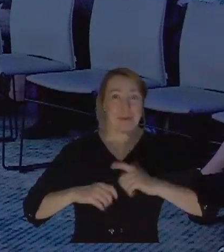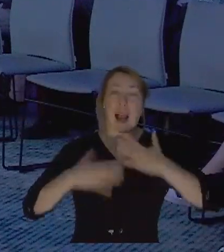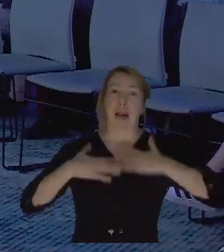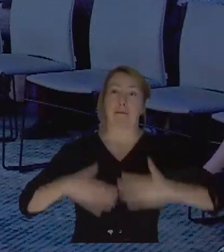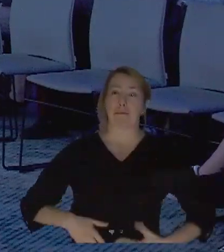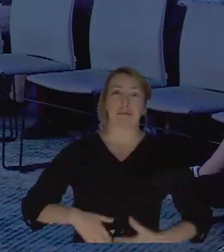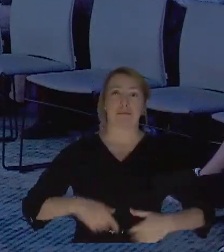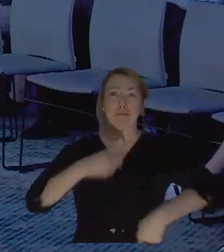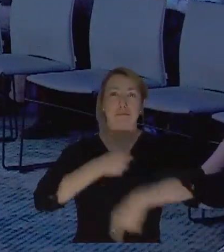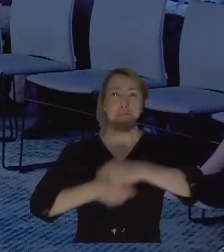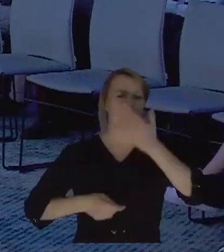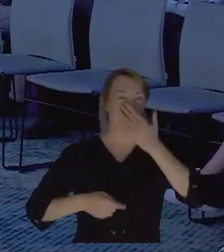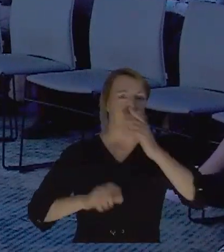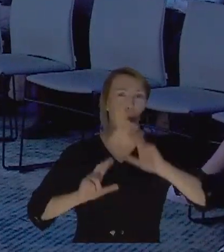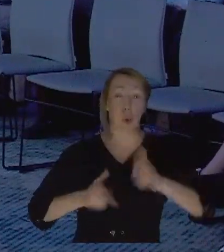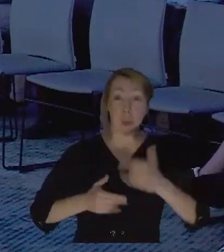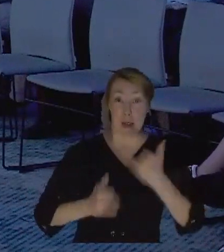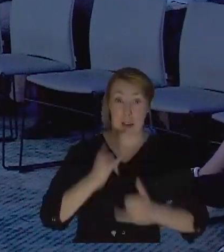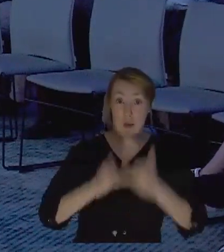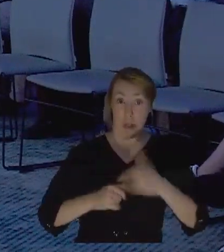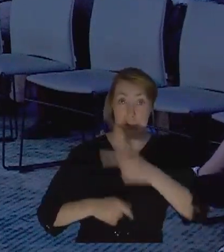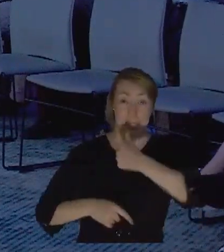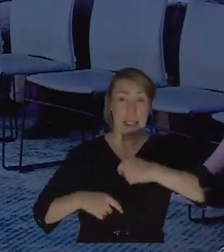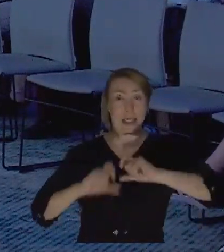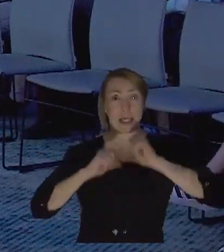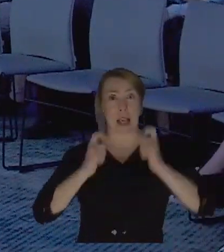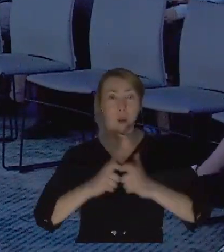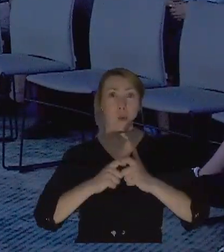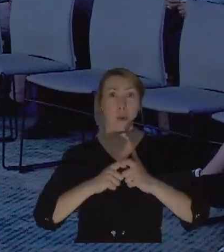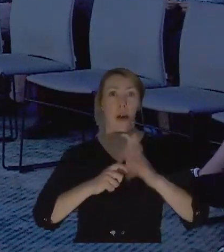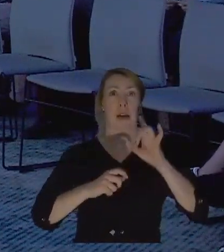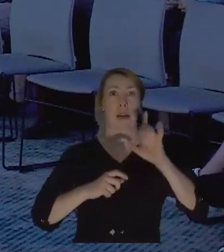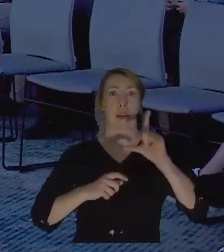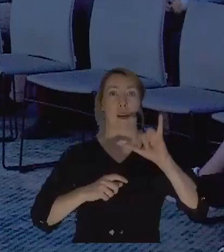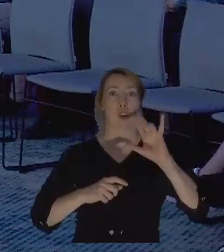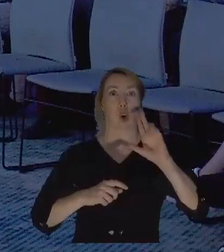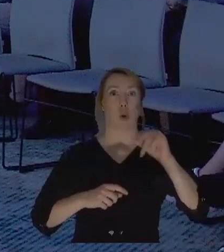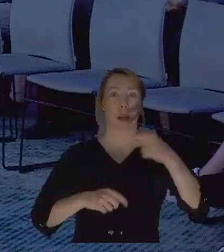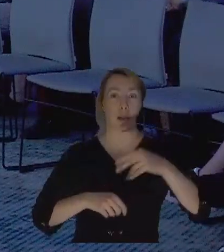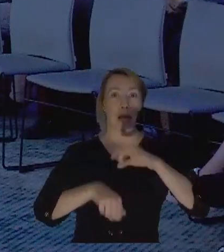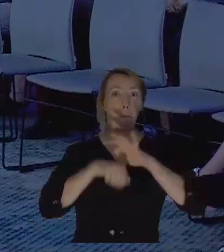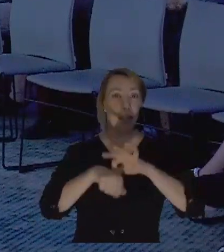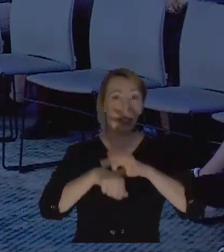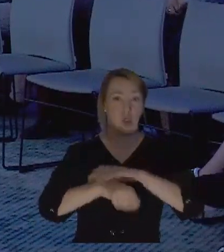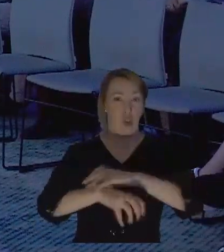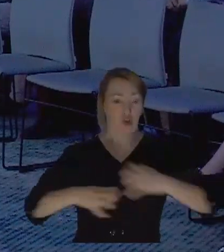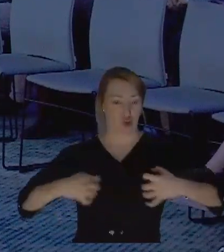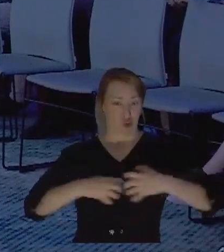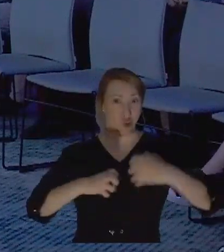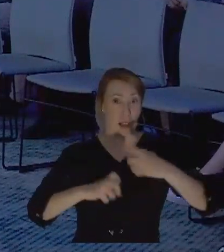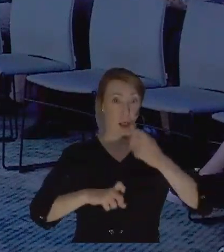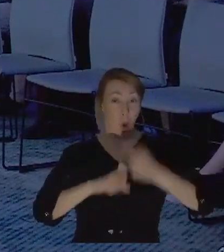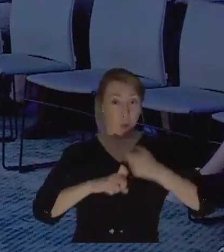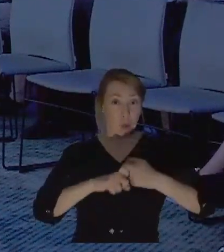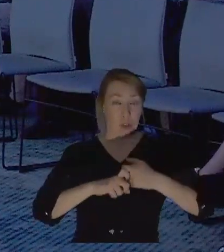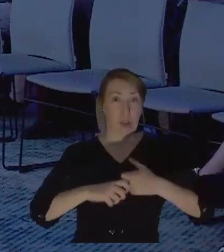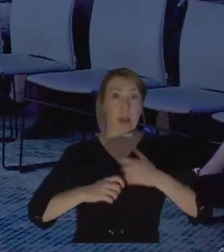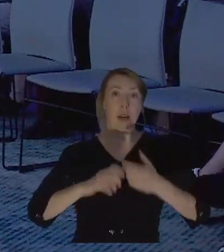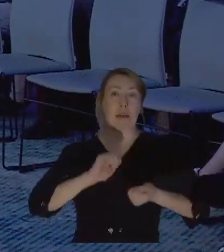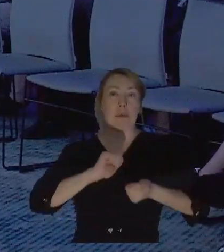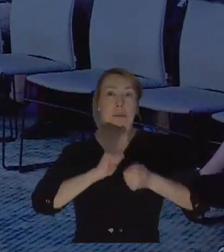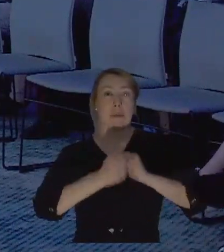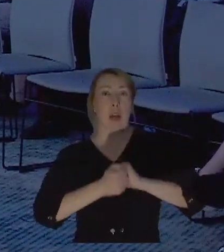fizjologiczny aspekt, kiedy my zużyliśmy cały zapas glikogenu w naszych mięśniach szkieletowych, przepalamy się z oddychania